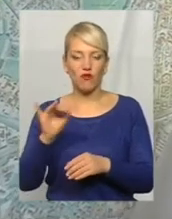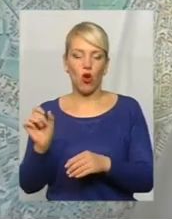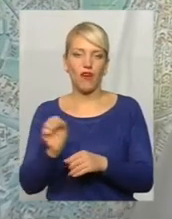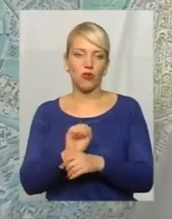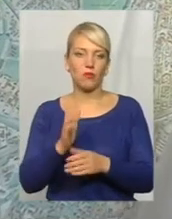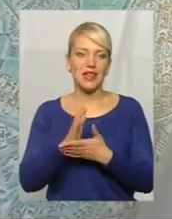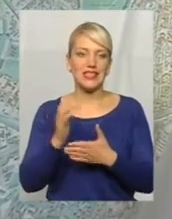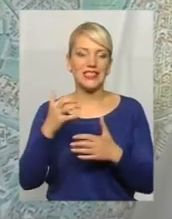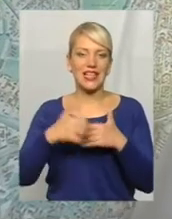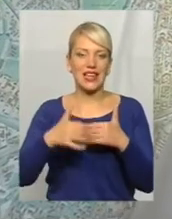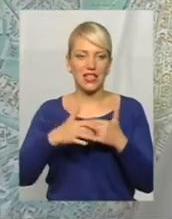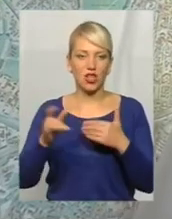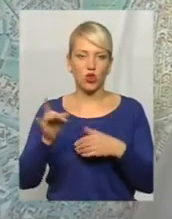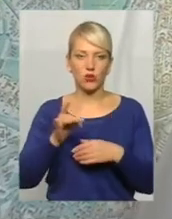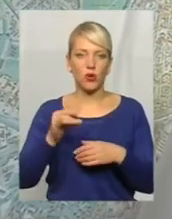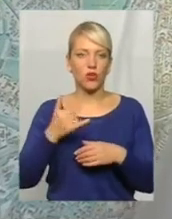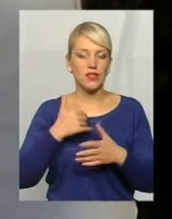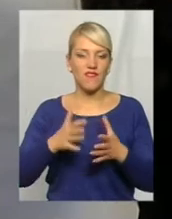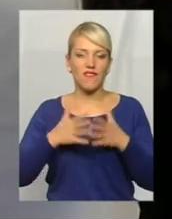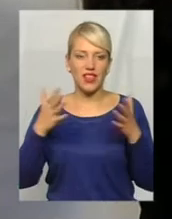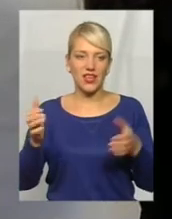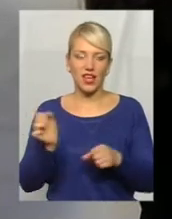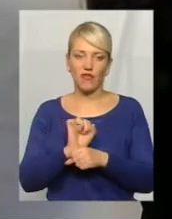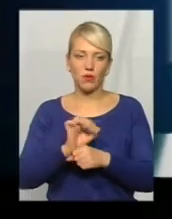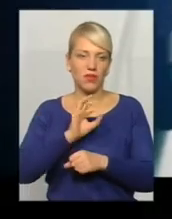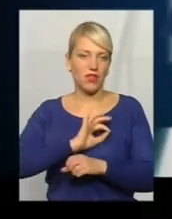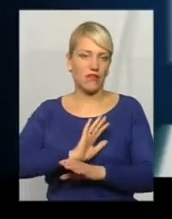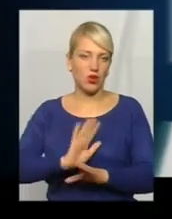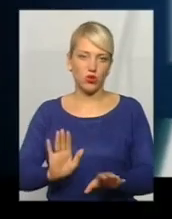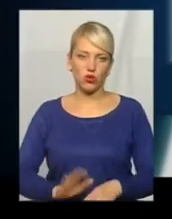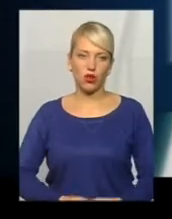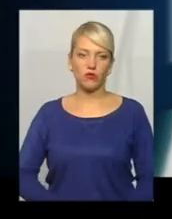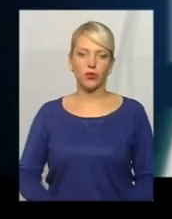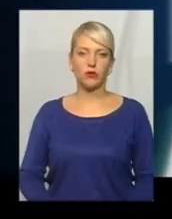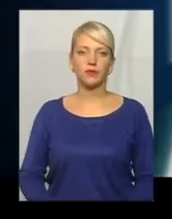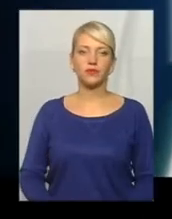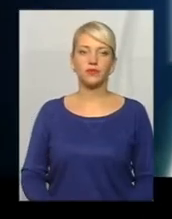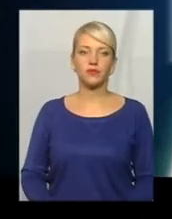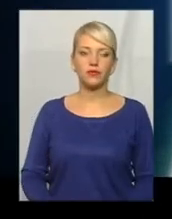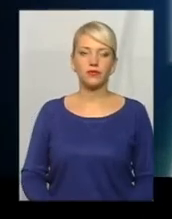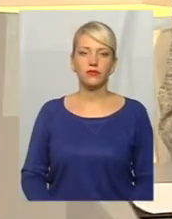розміри. Великих автомобілів ми практично не використовуємо.